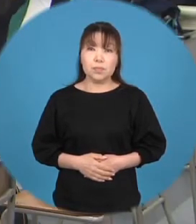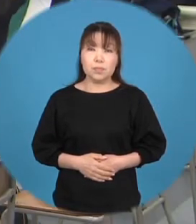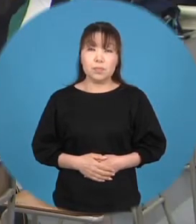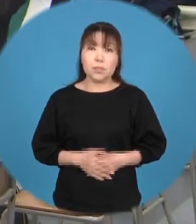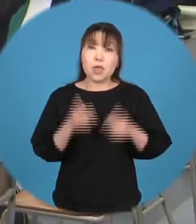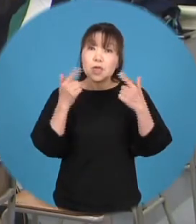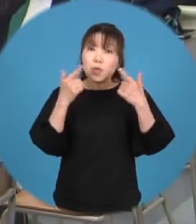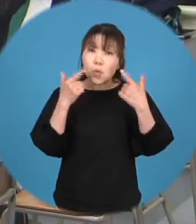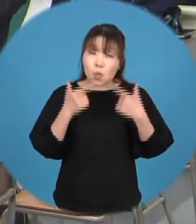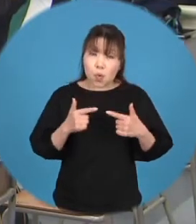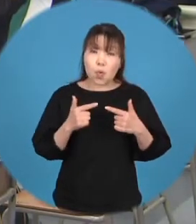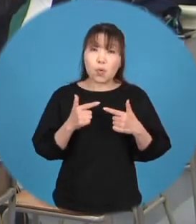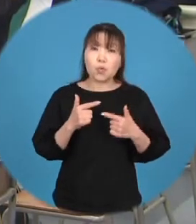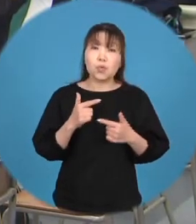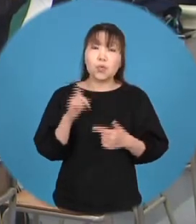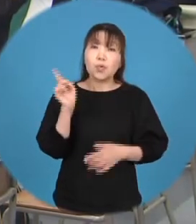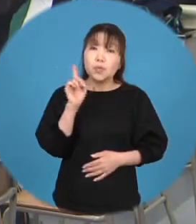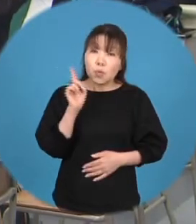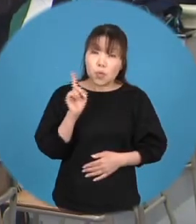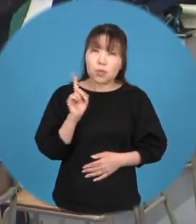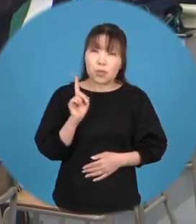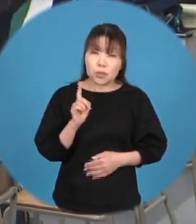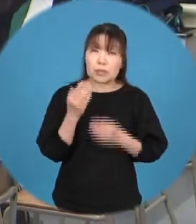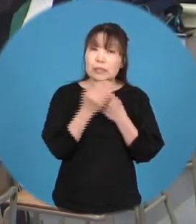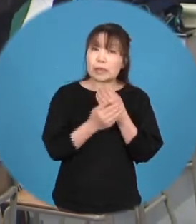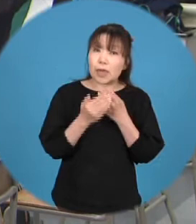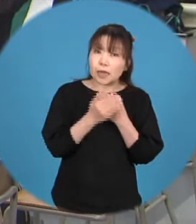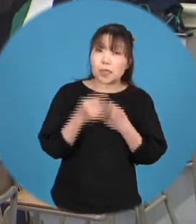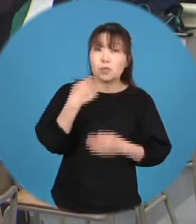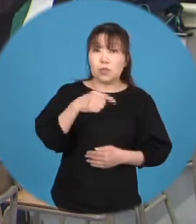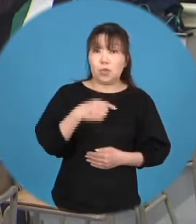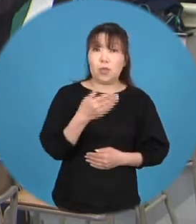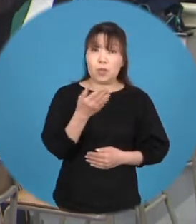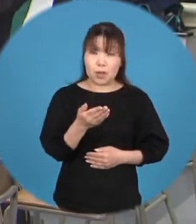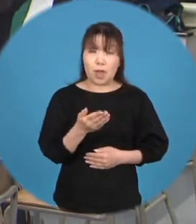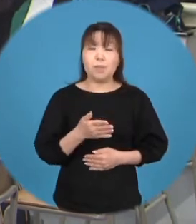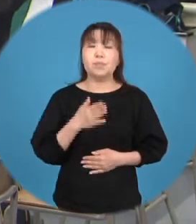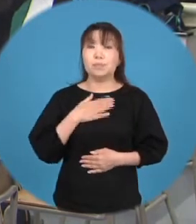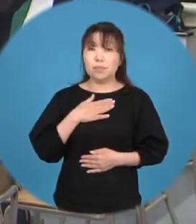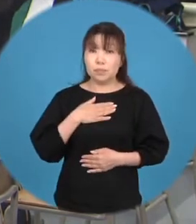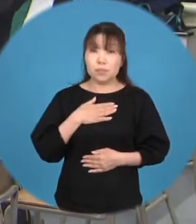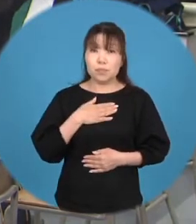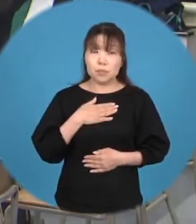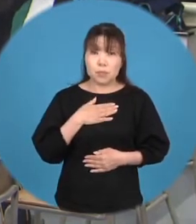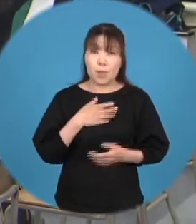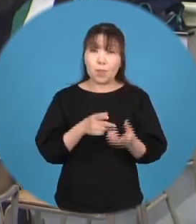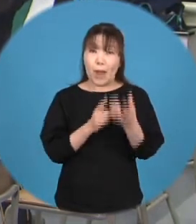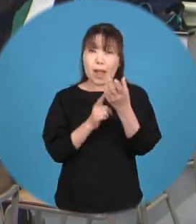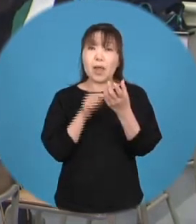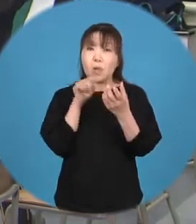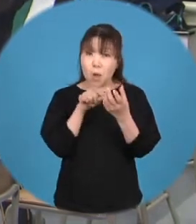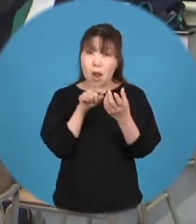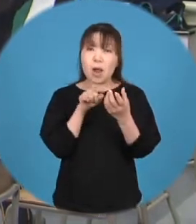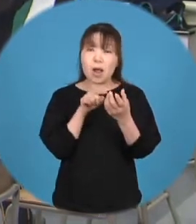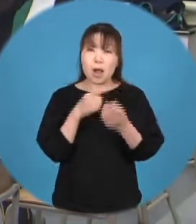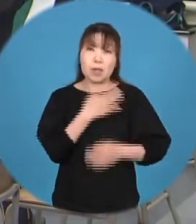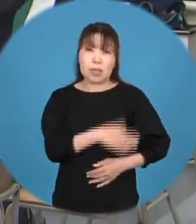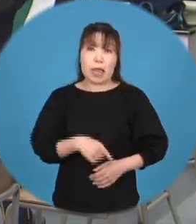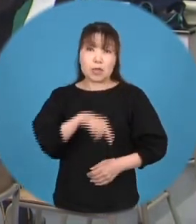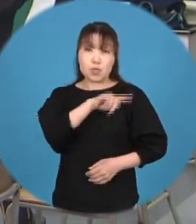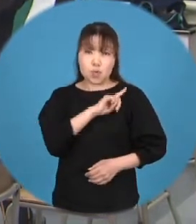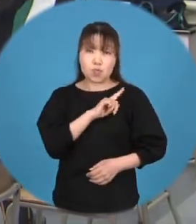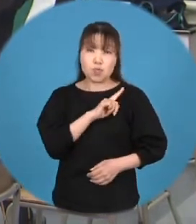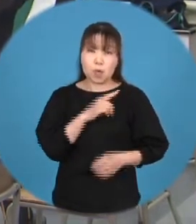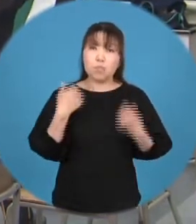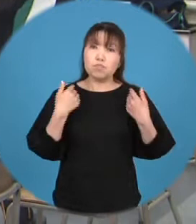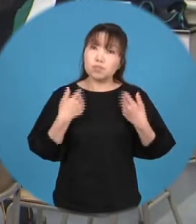日頃はどのようなことに重点を置いて指導していらっしゃいますか。 はい、ライフル射撃には体力や筋力が必